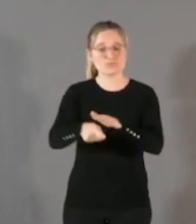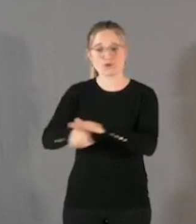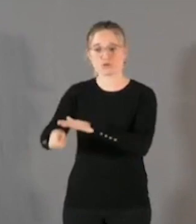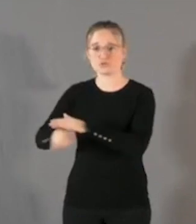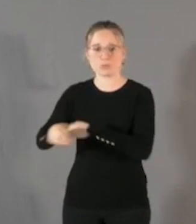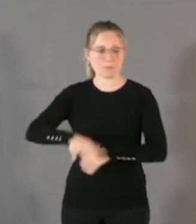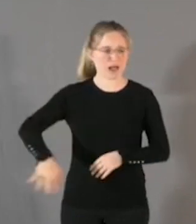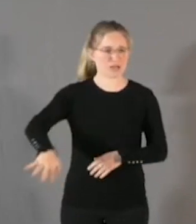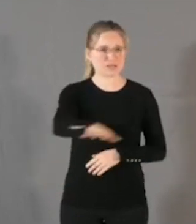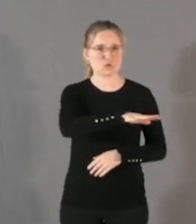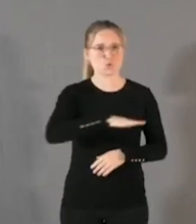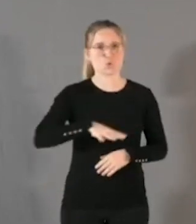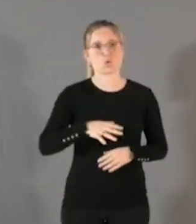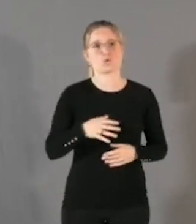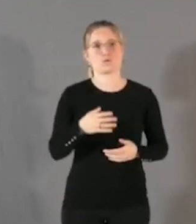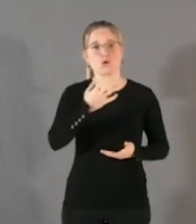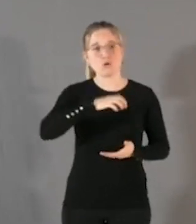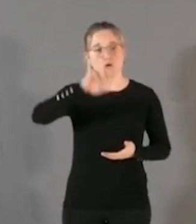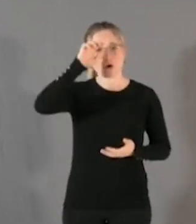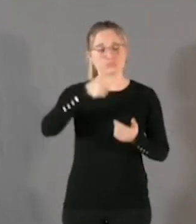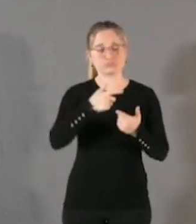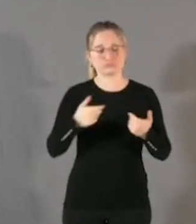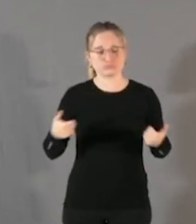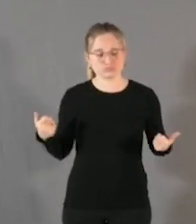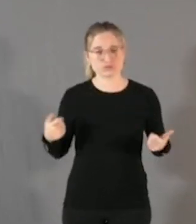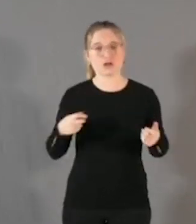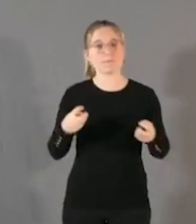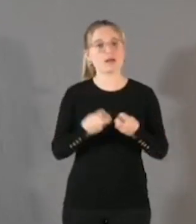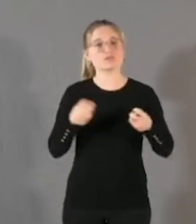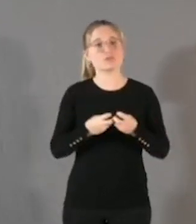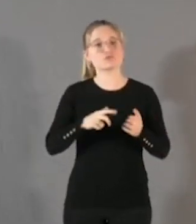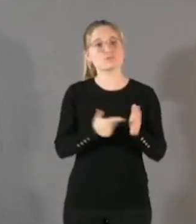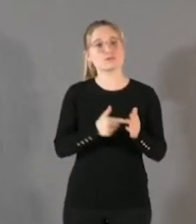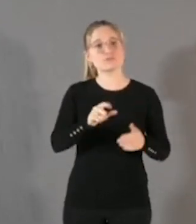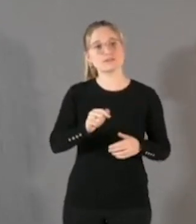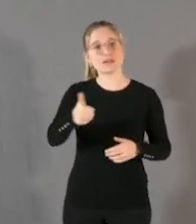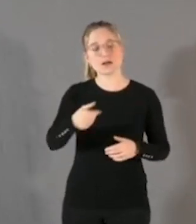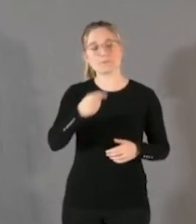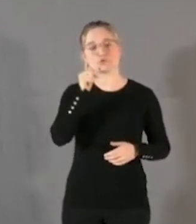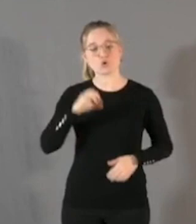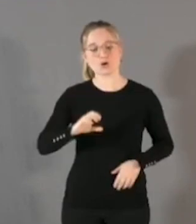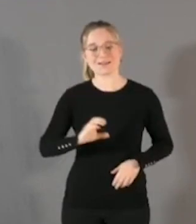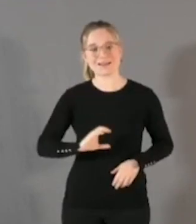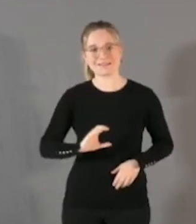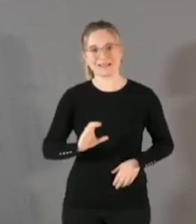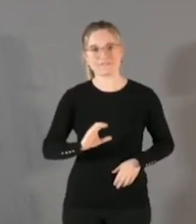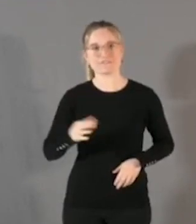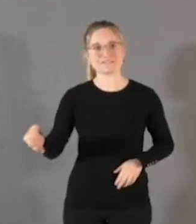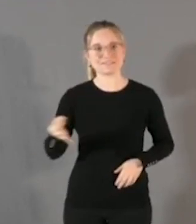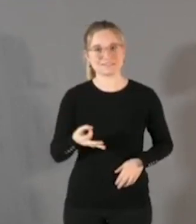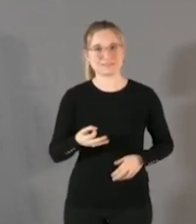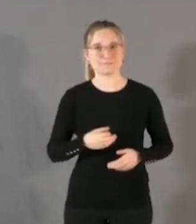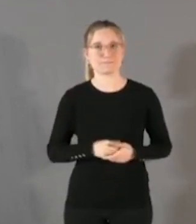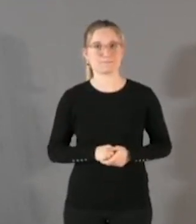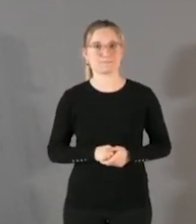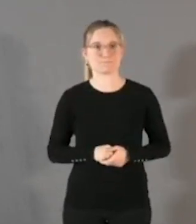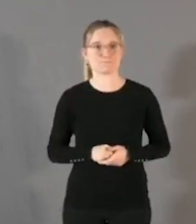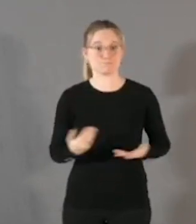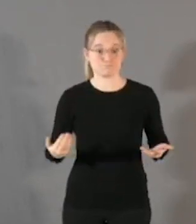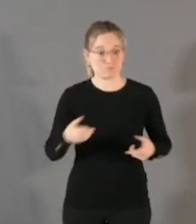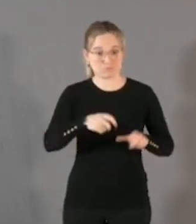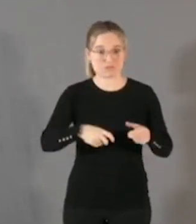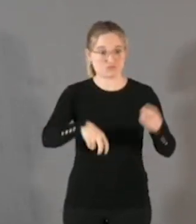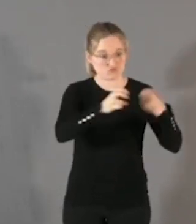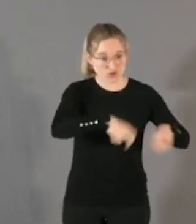en 2021 M. Canicave. Alors manifestement, il continue de chercher, mais sans vraiment trouver, puisque la